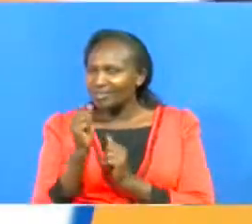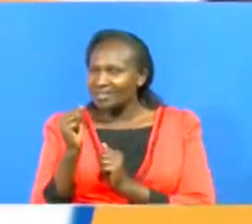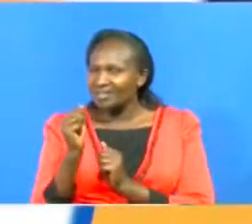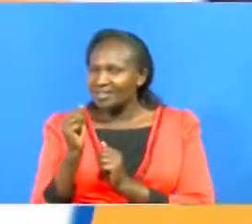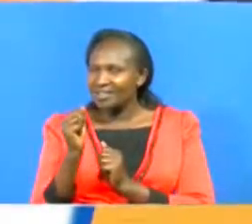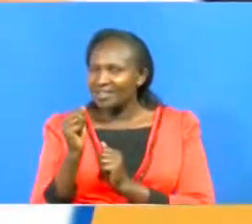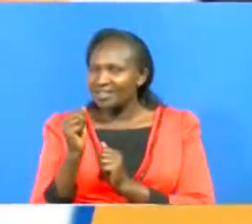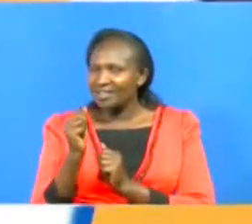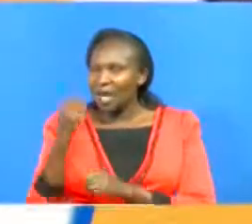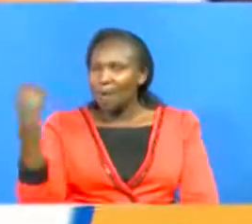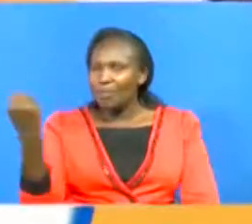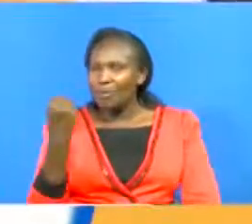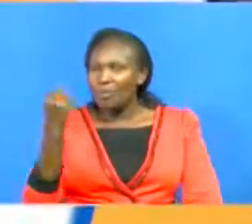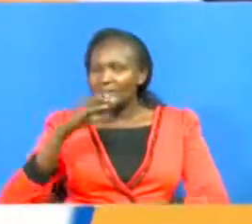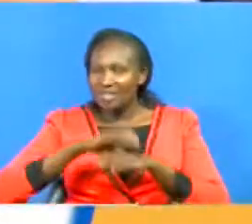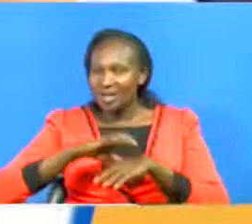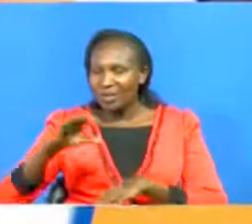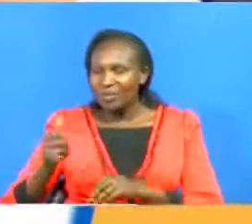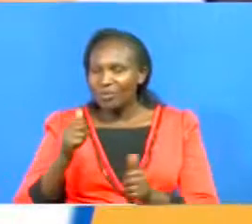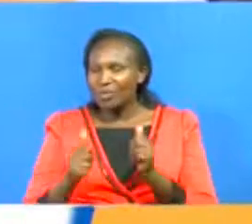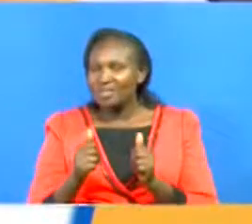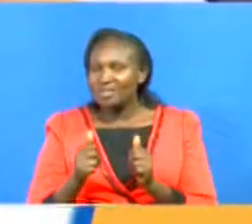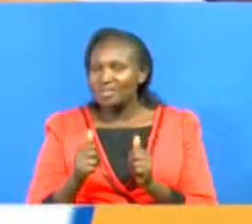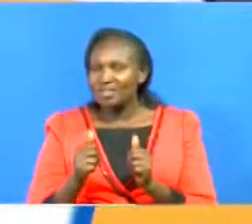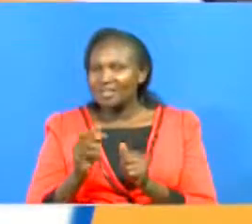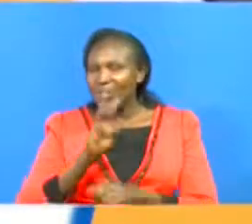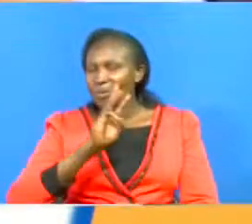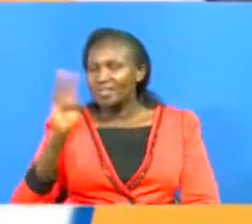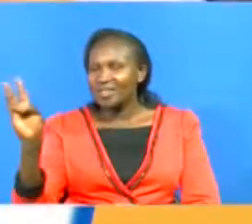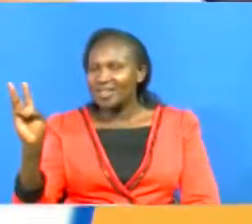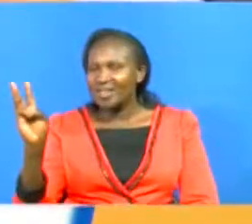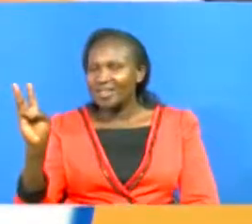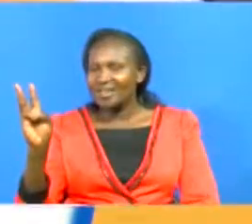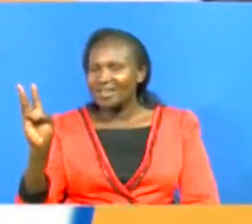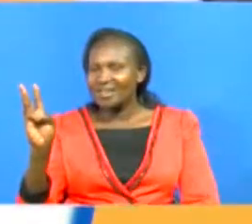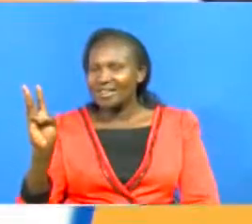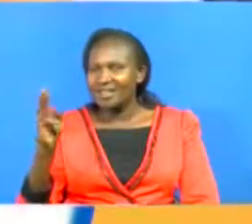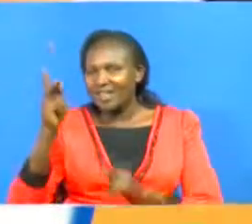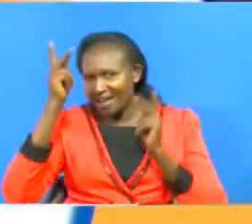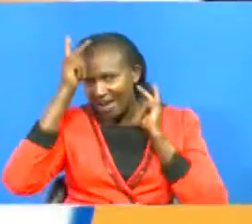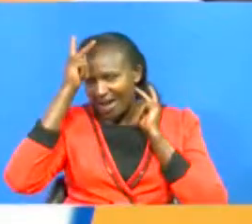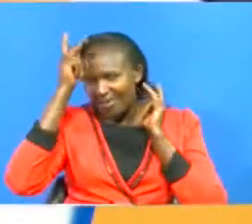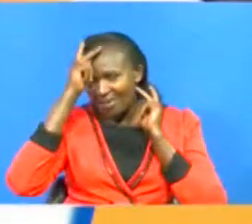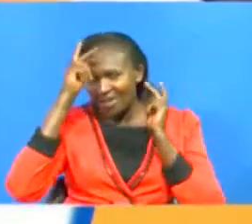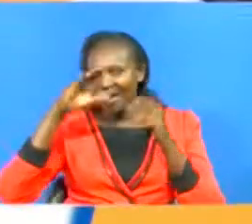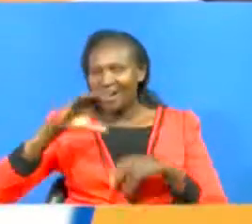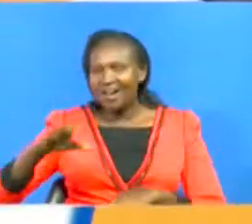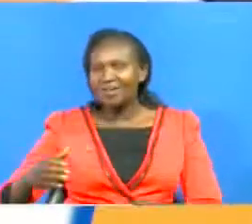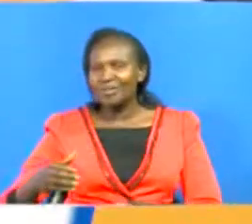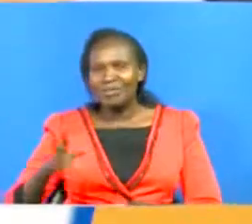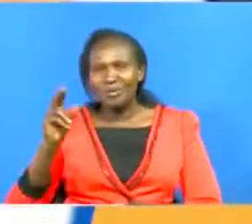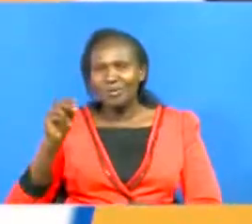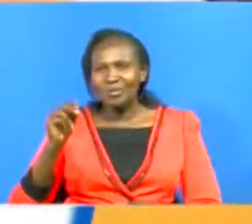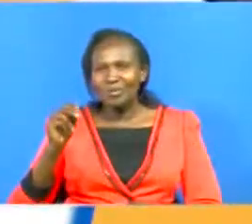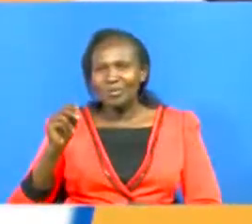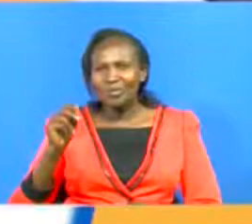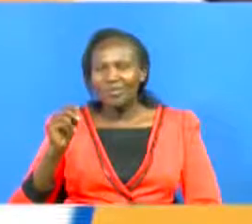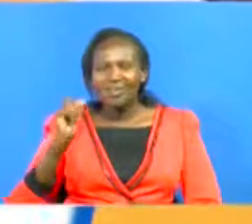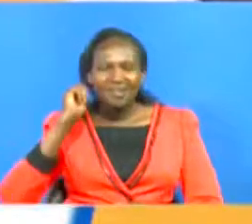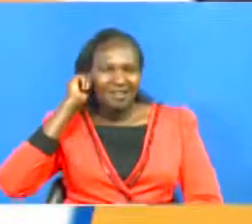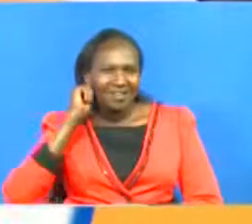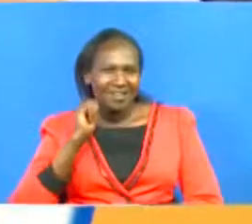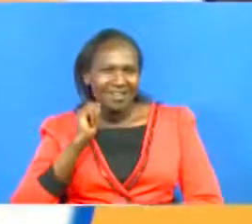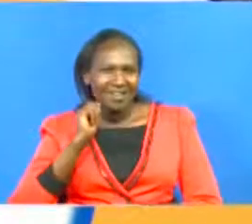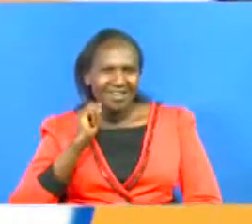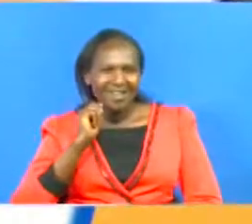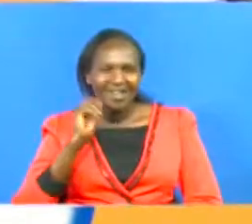2014. Mji wa Mumias unapatikana katika kaunti gani? Western, no? Kakamega County. No, Wasingishu.